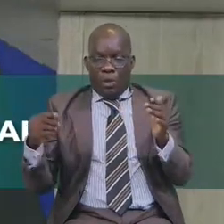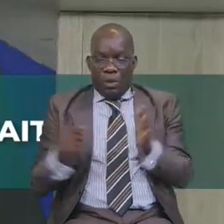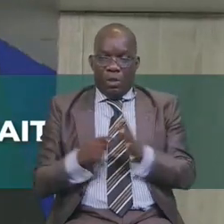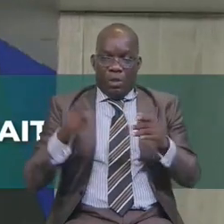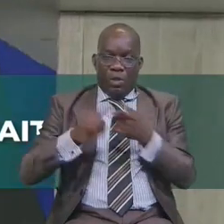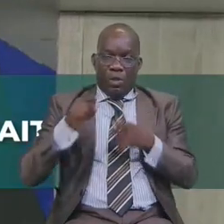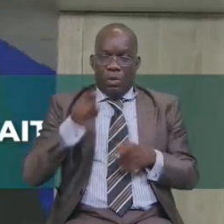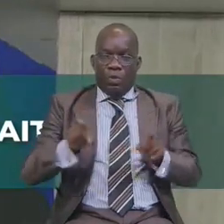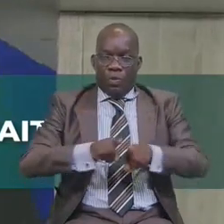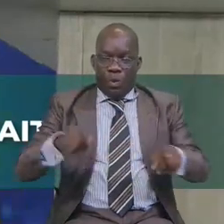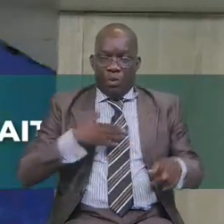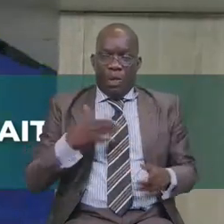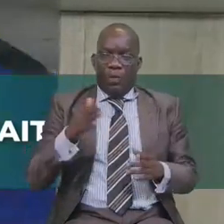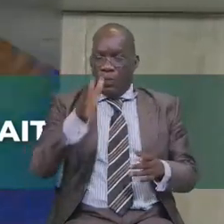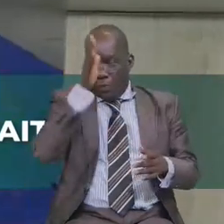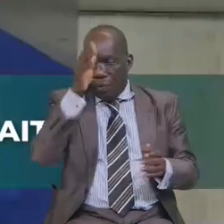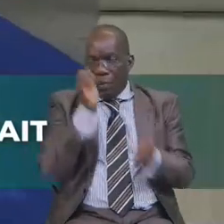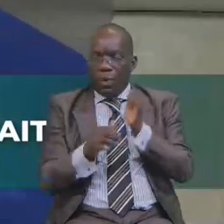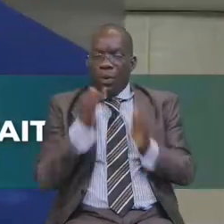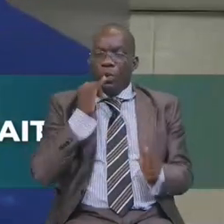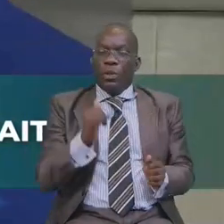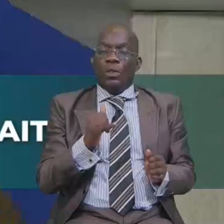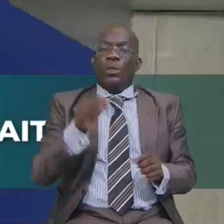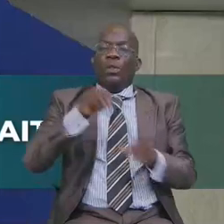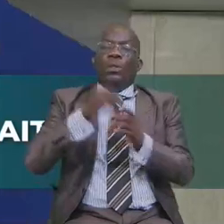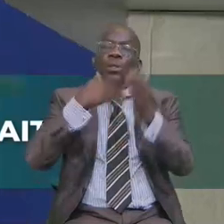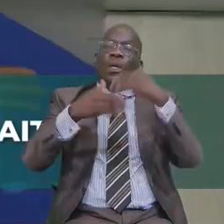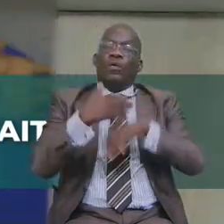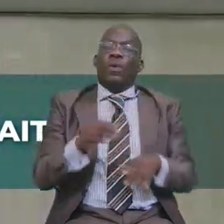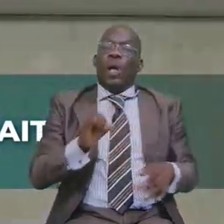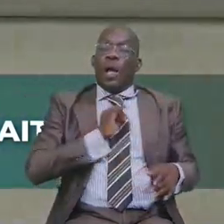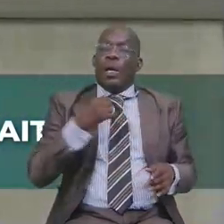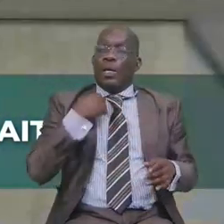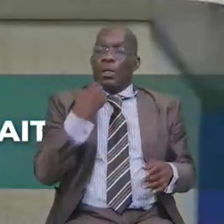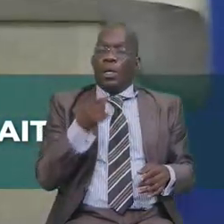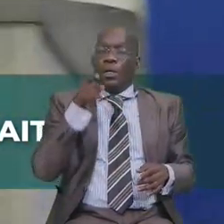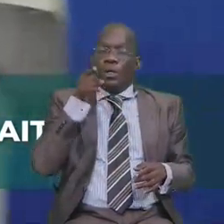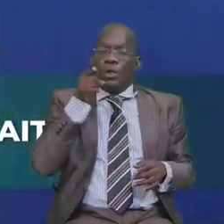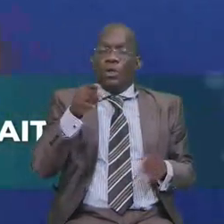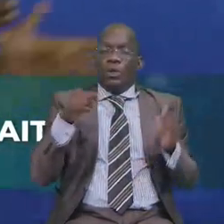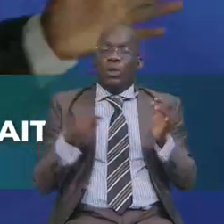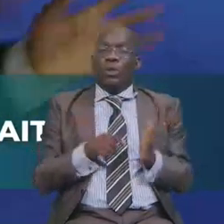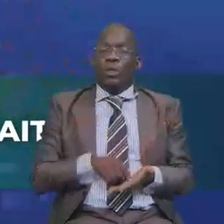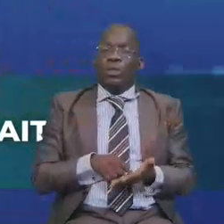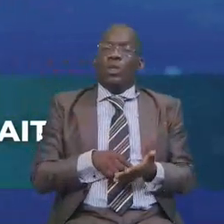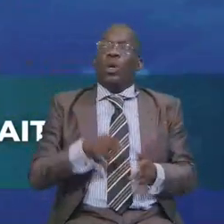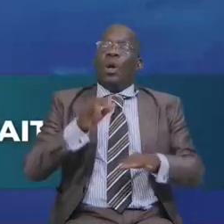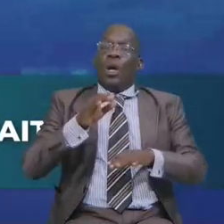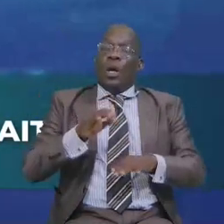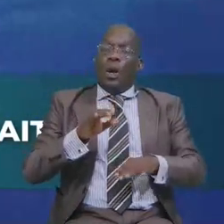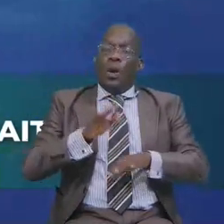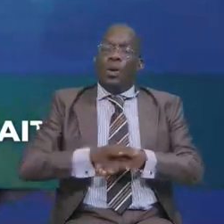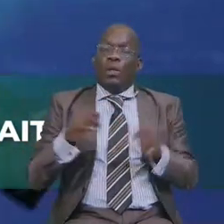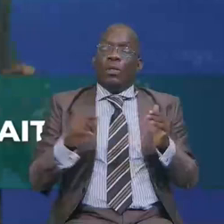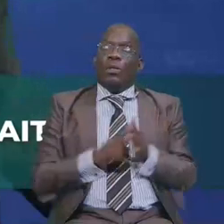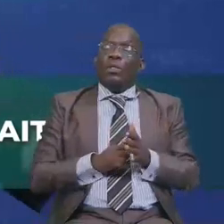est dans les cieux. Et je te le dis, sur ce rocher de